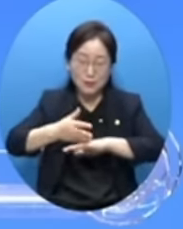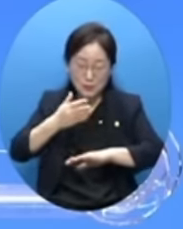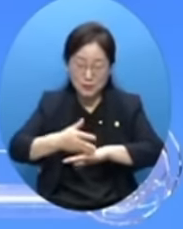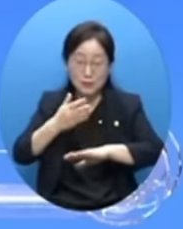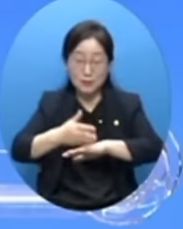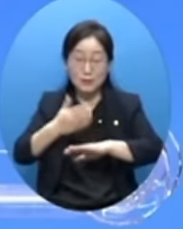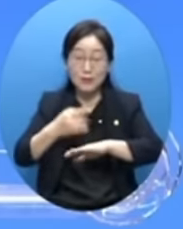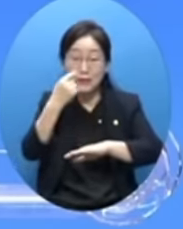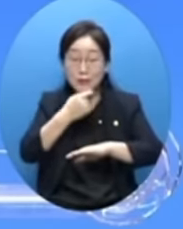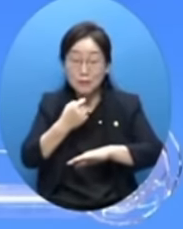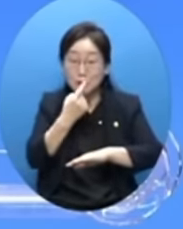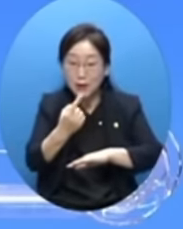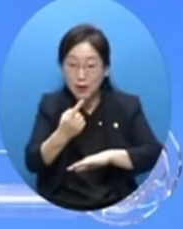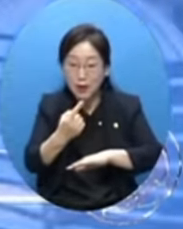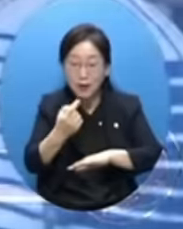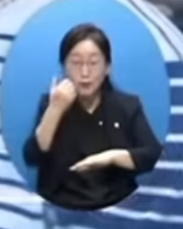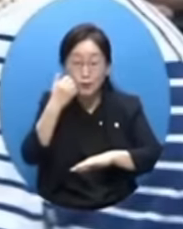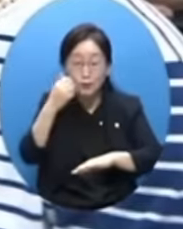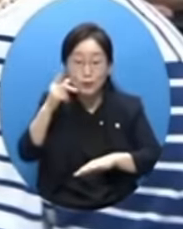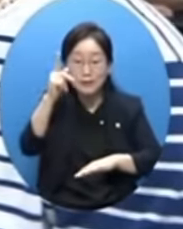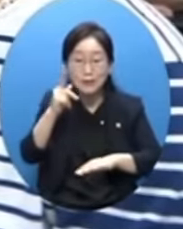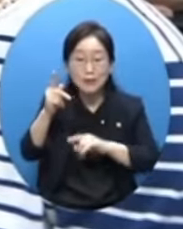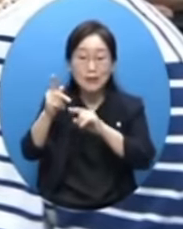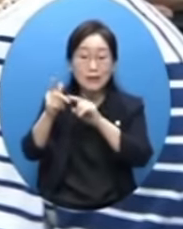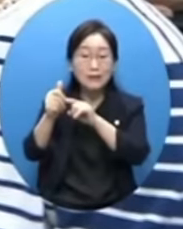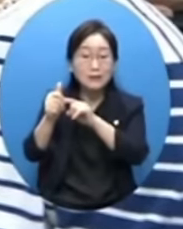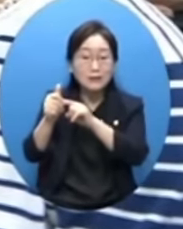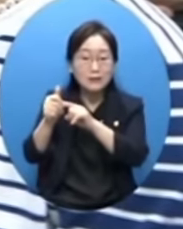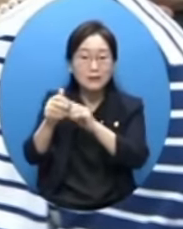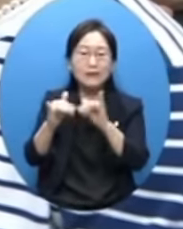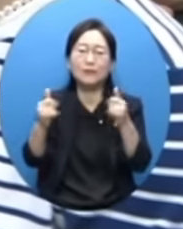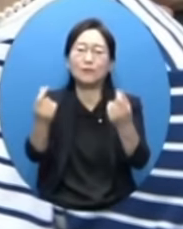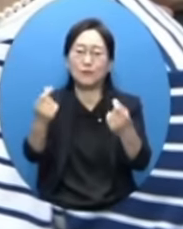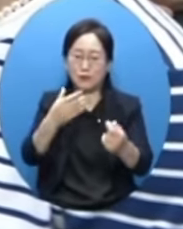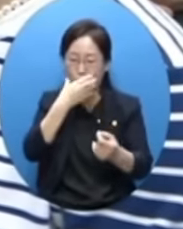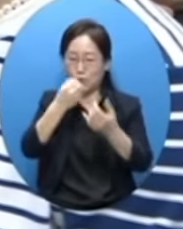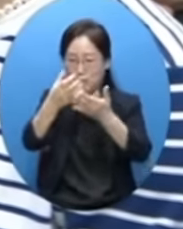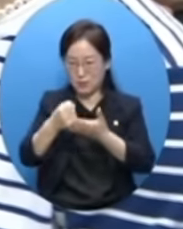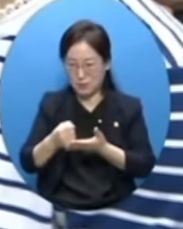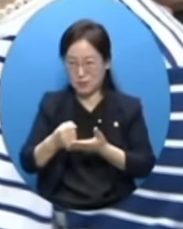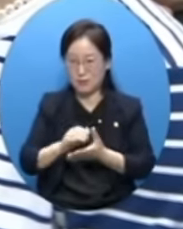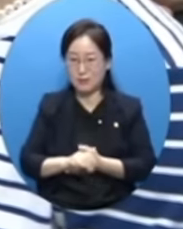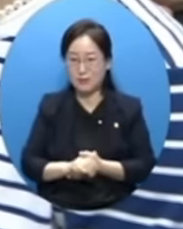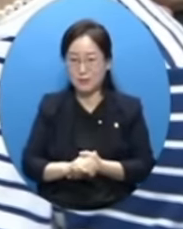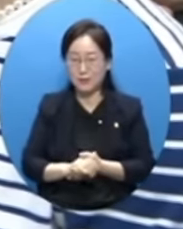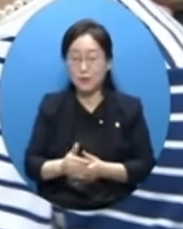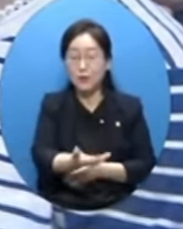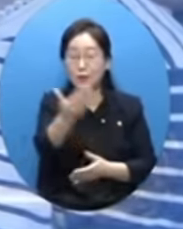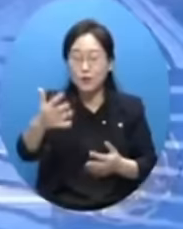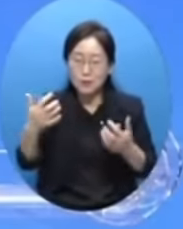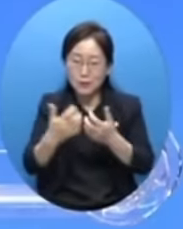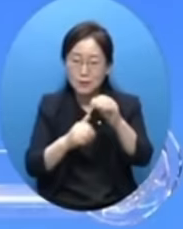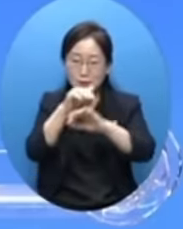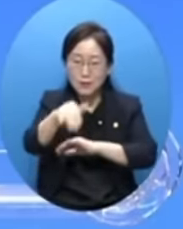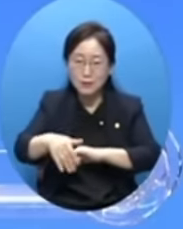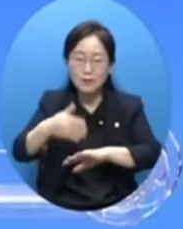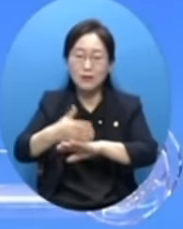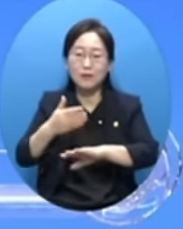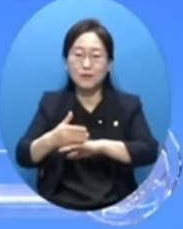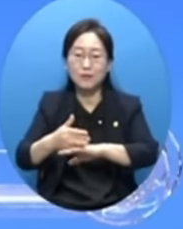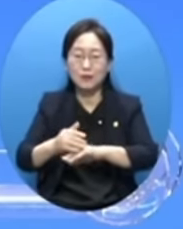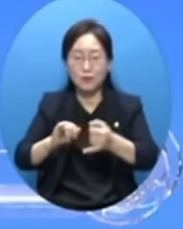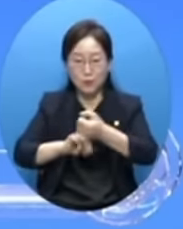감사하는 사람은 바로 이 사마리아 사람같이 복받은 사람입니다. 여러분, 넘치는 감사가 주 앞에 있게 되기를